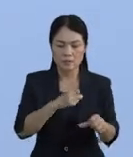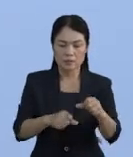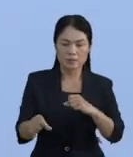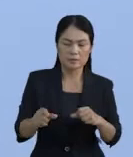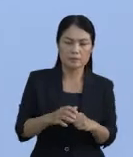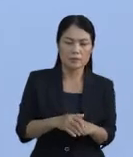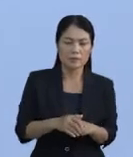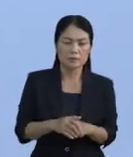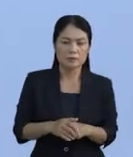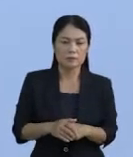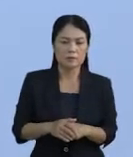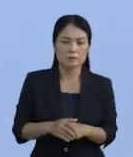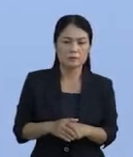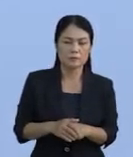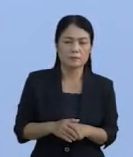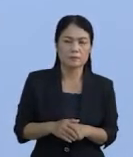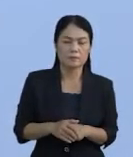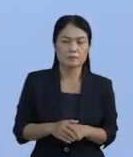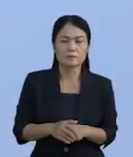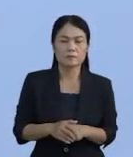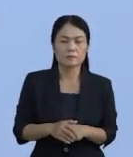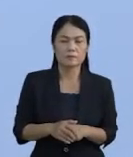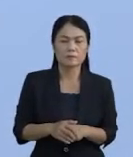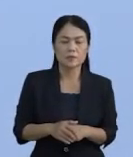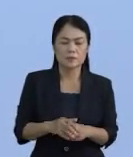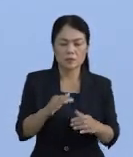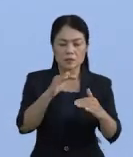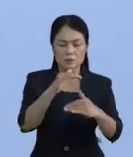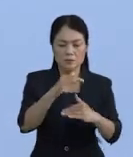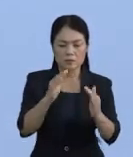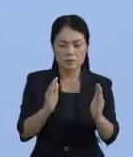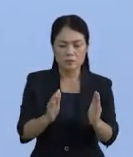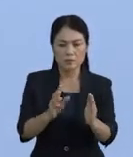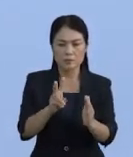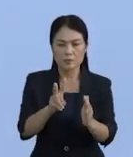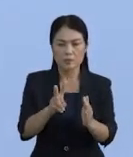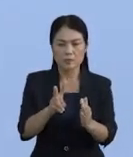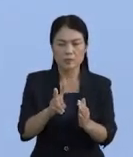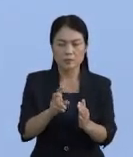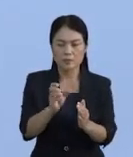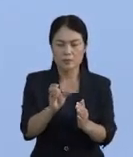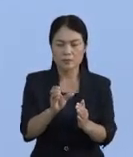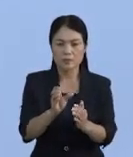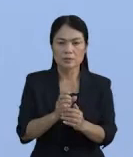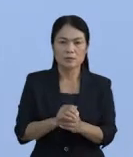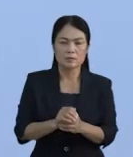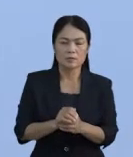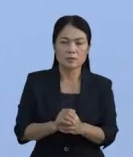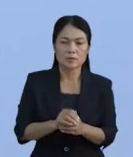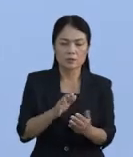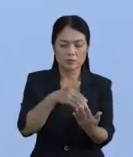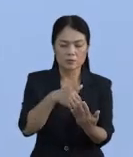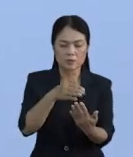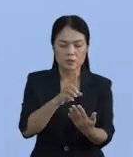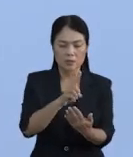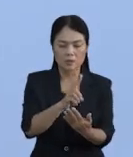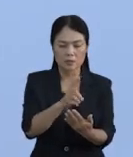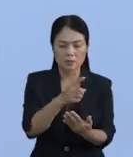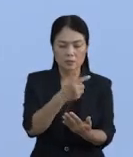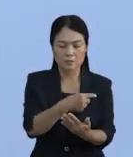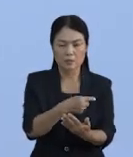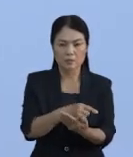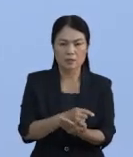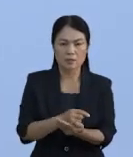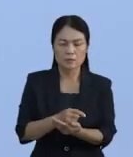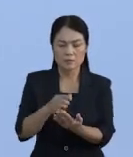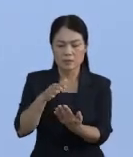tiền bà chân cụ chẳng bị đông này ấy đông này là cụ phát ở một bọn kháng đấy là cụ